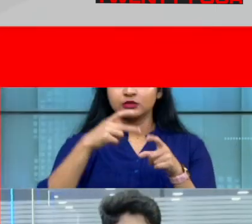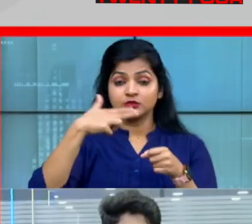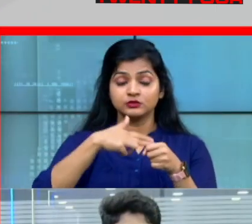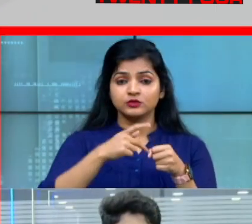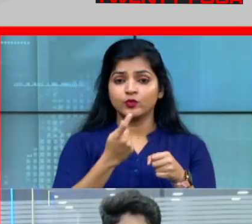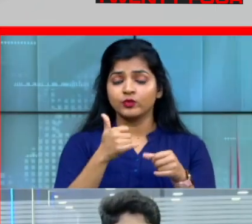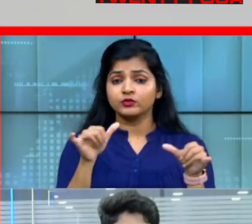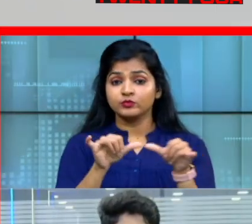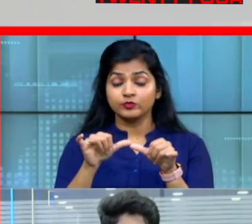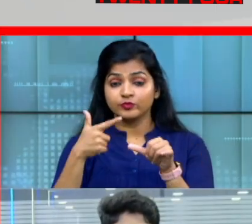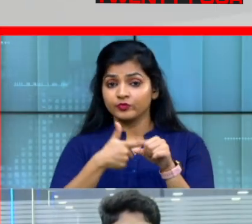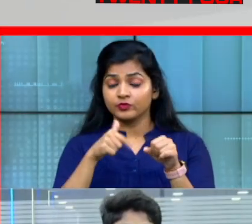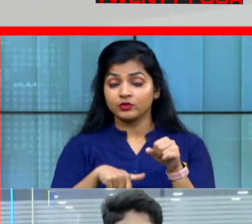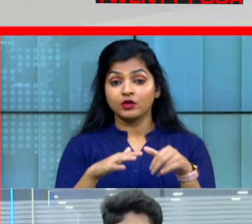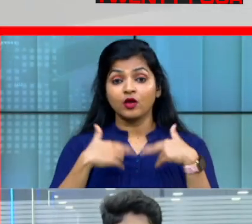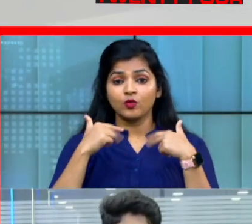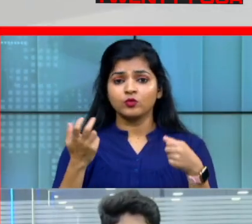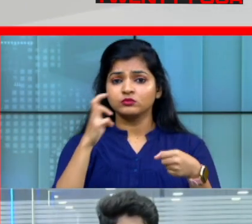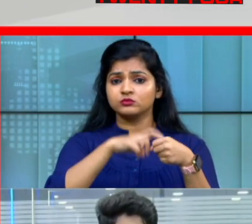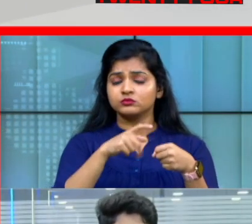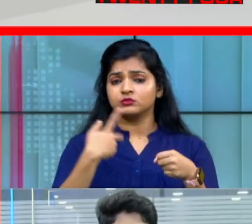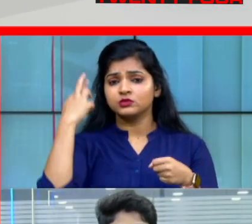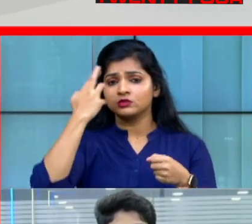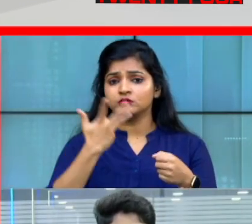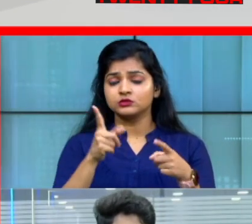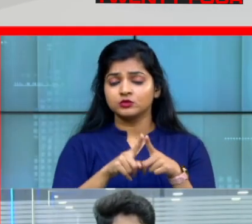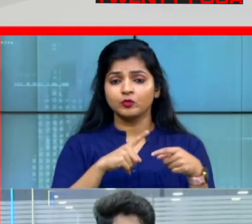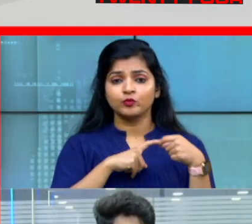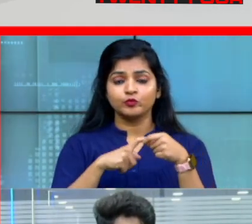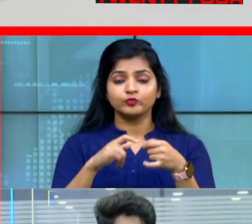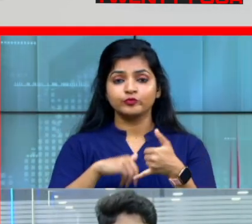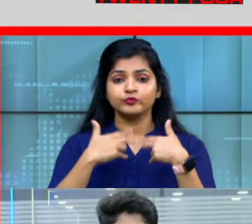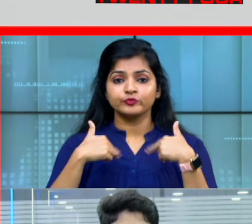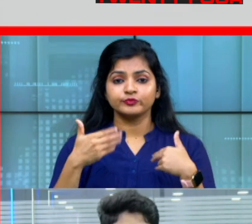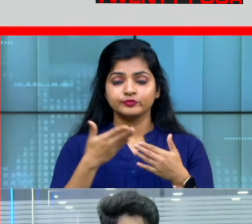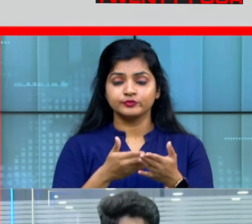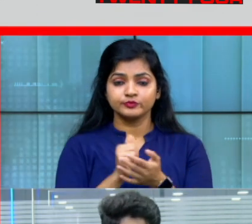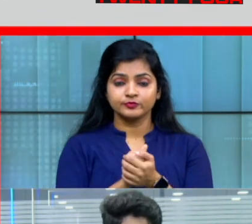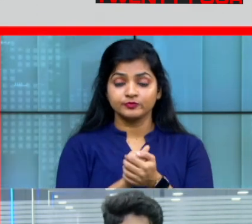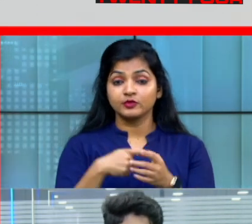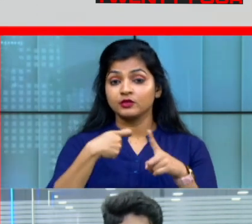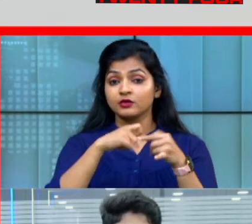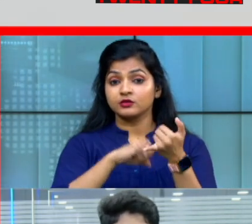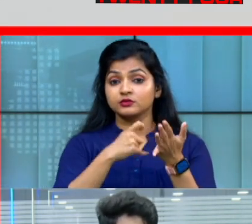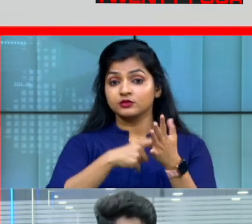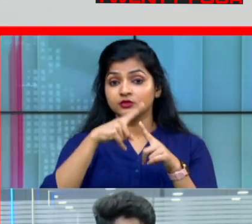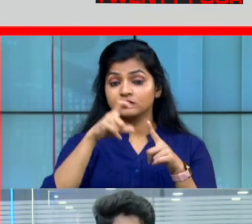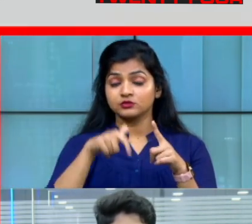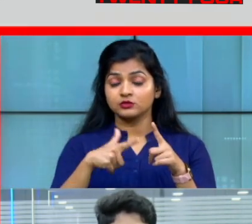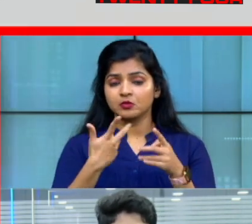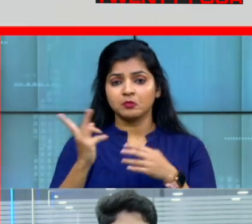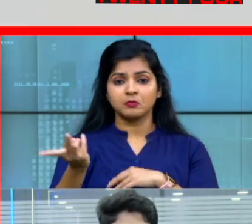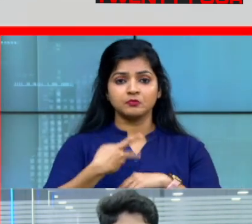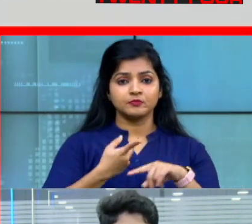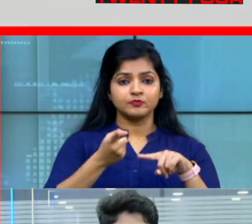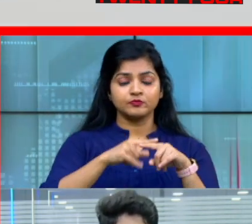ഹൈക്കോടതിക്ക് ഇടപെടാൻ ഒരു കാര്യവുമില്ല എന്ന ഒരു നിരീക്ഷണം കൂടി സുപ്രീം കോടതി നടത്തിയിട്ടുണ്ട്. എന്തായാലും KSRTCയെ സംബന്ധിച്ച് ഒരു തിരിച്ചടിയാണ്